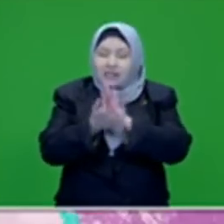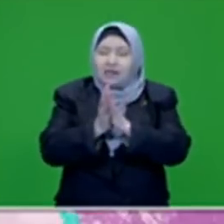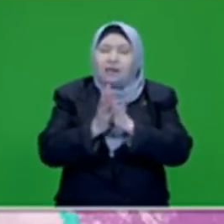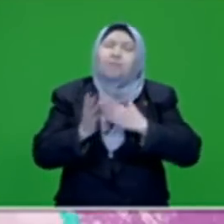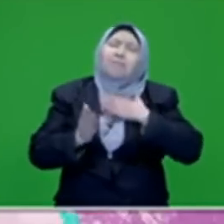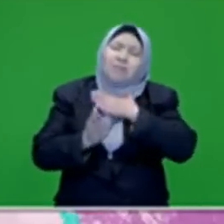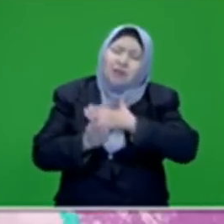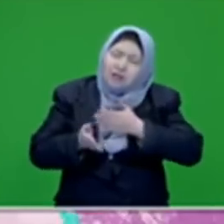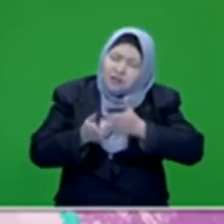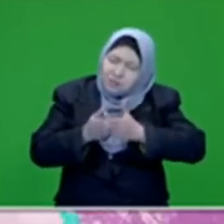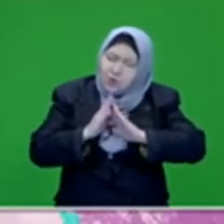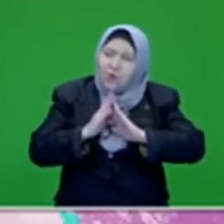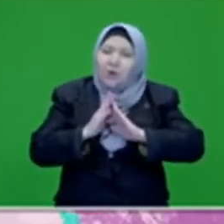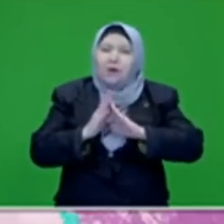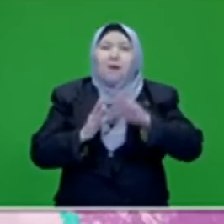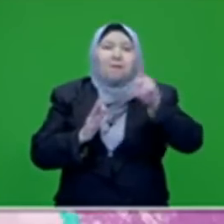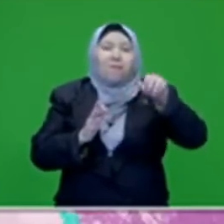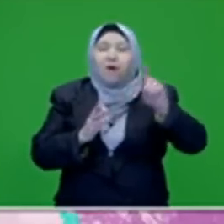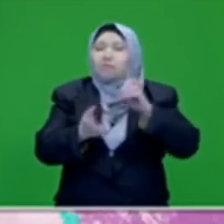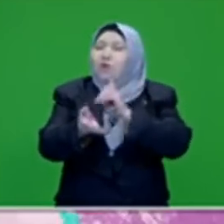mohon Fadil Prof. Silakan doktor.